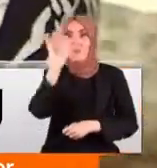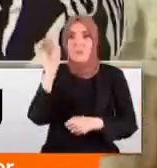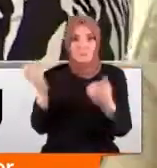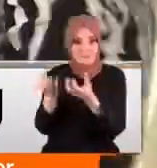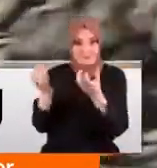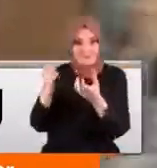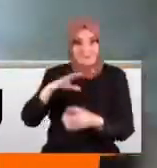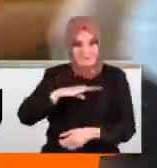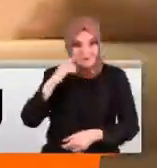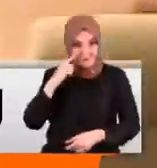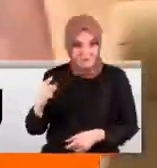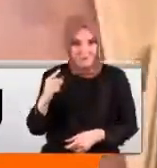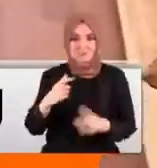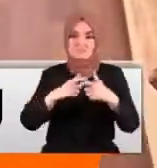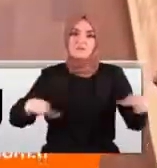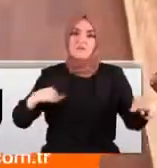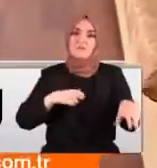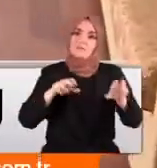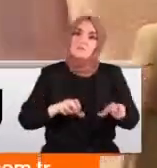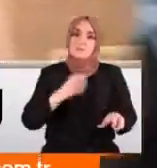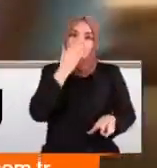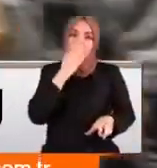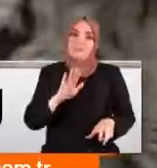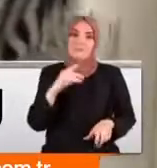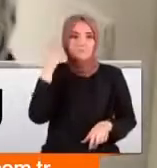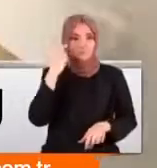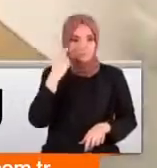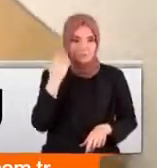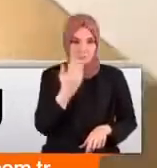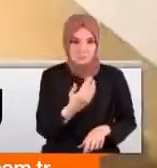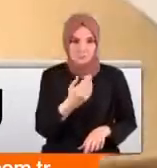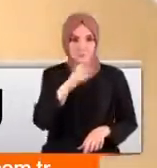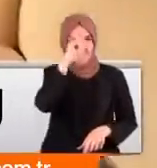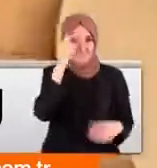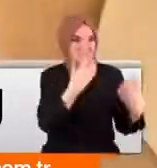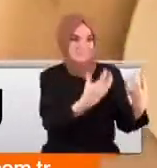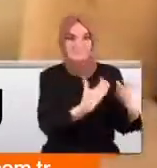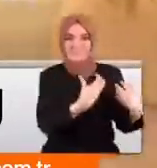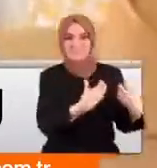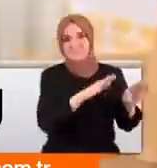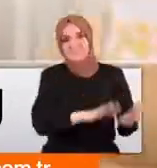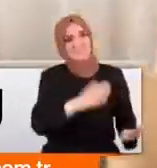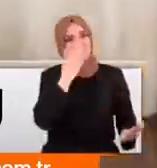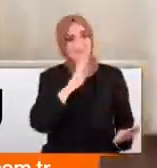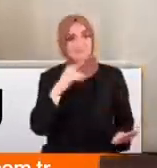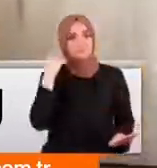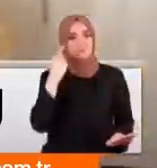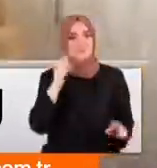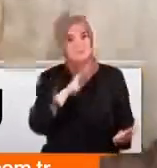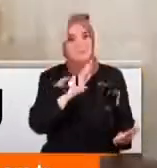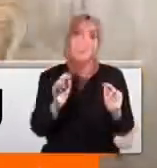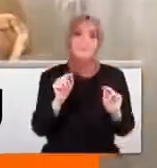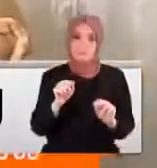salonda oturuyorum. Burada salondaki peteğimdeki ısıyla bu bana yeter diyor. Bu sizce ekonomik mi?